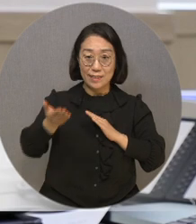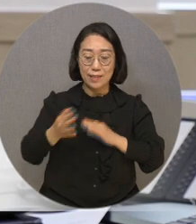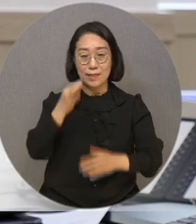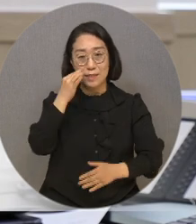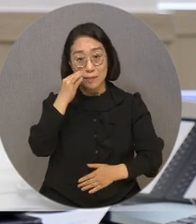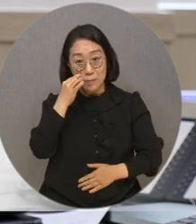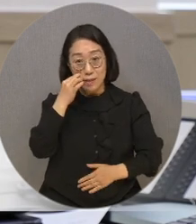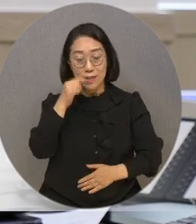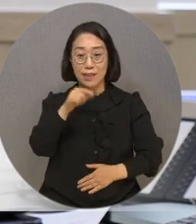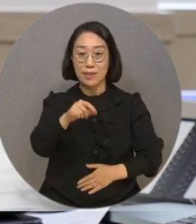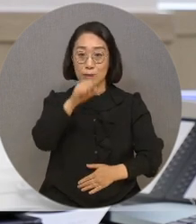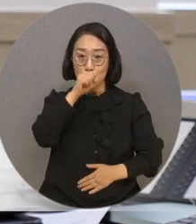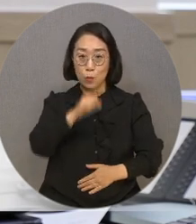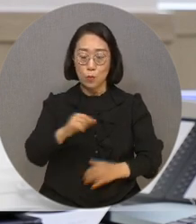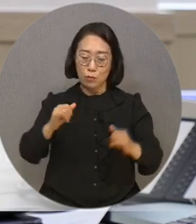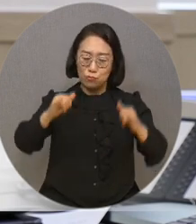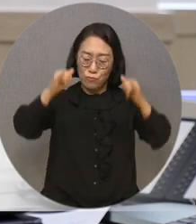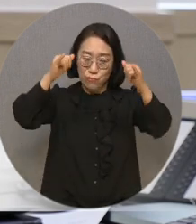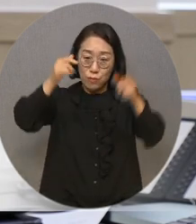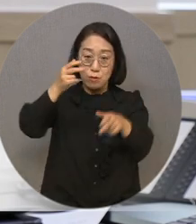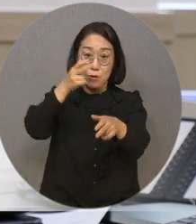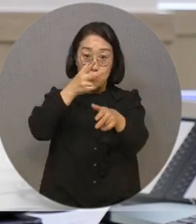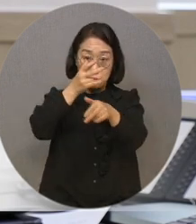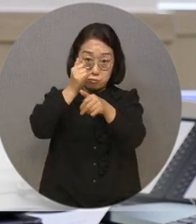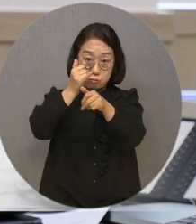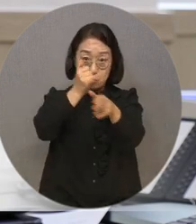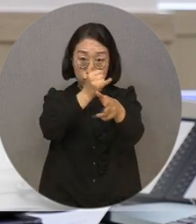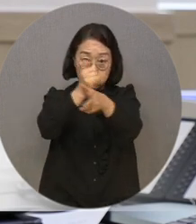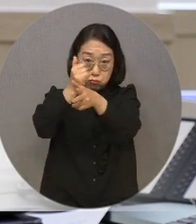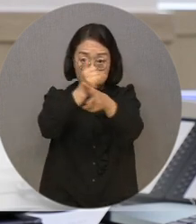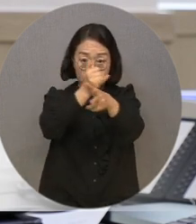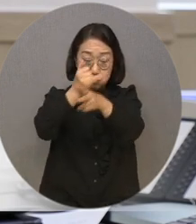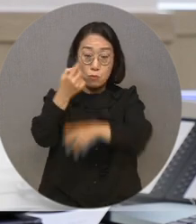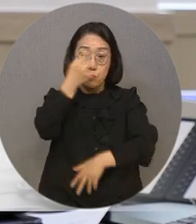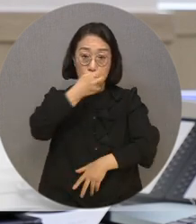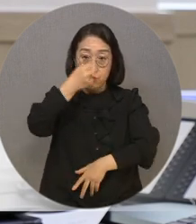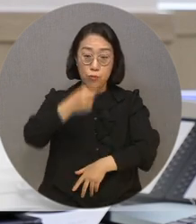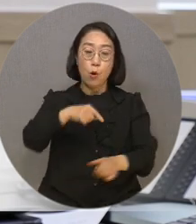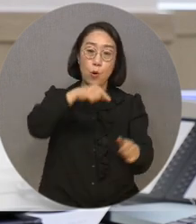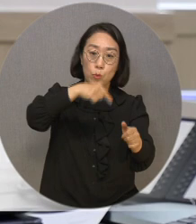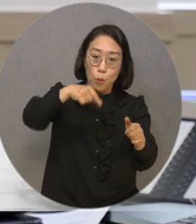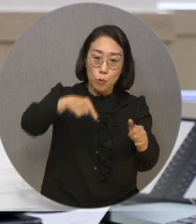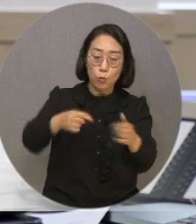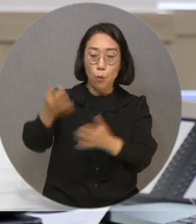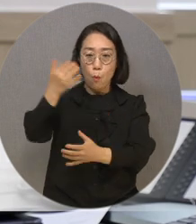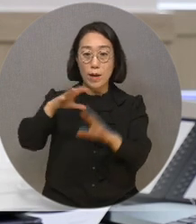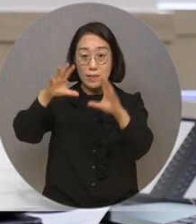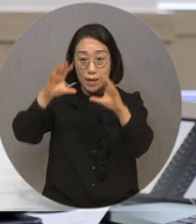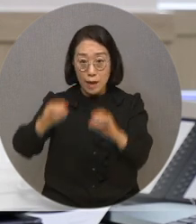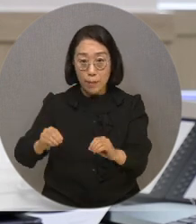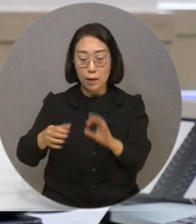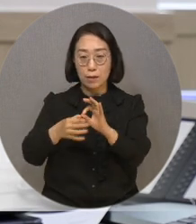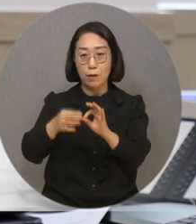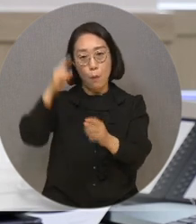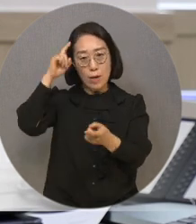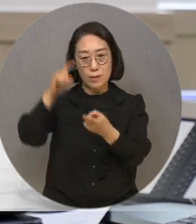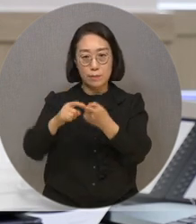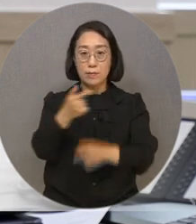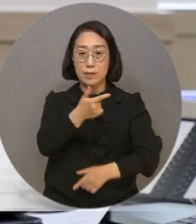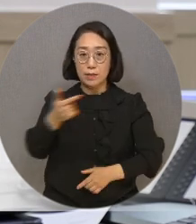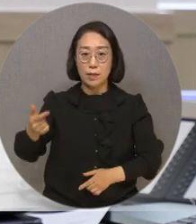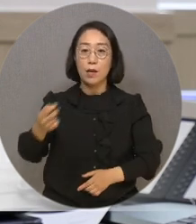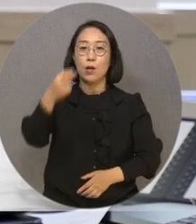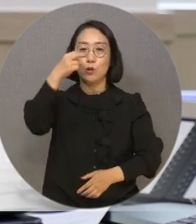흥미가 높은 드론을 활용한 산불 감시 활동으로 드론 교육과 화재 예방에 대한 관심을 동시에 잡을 수